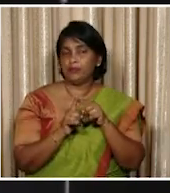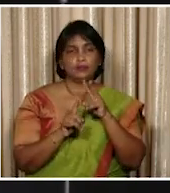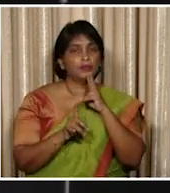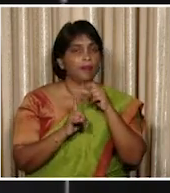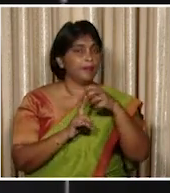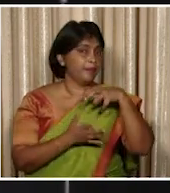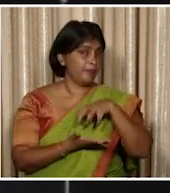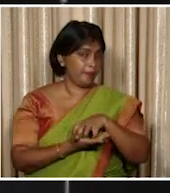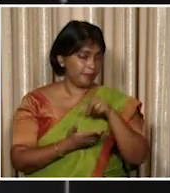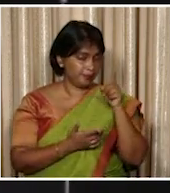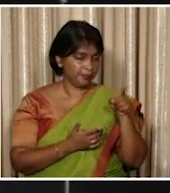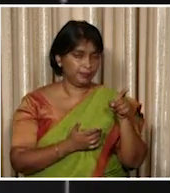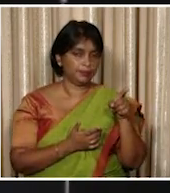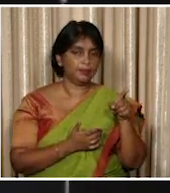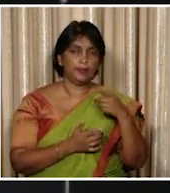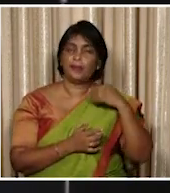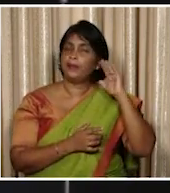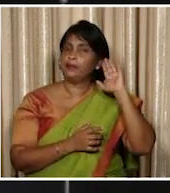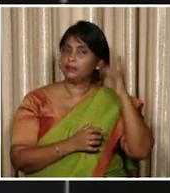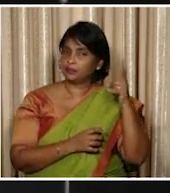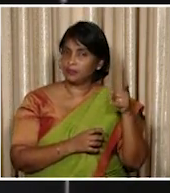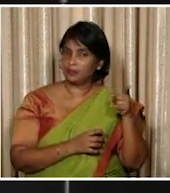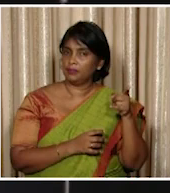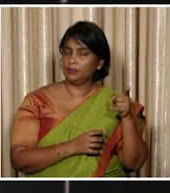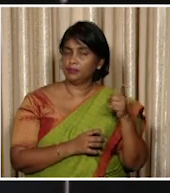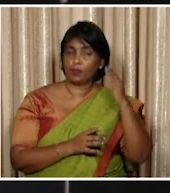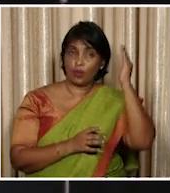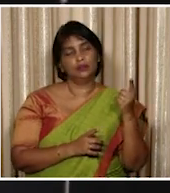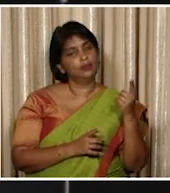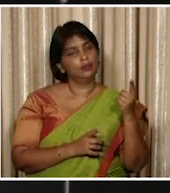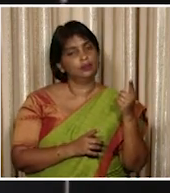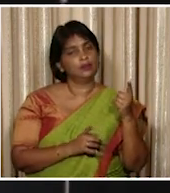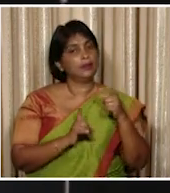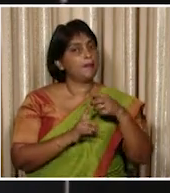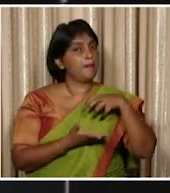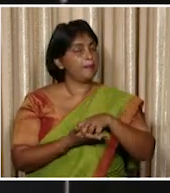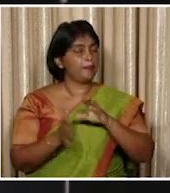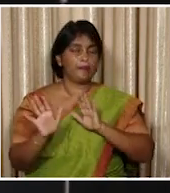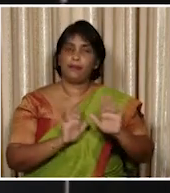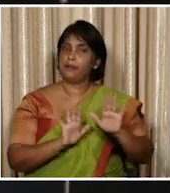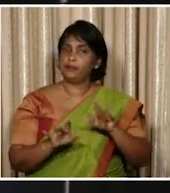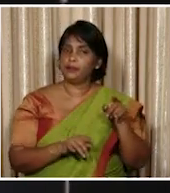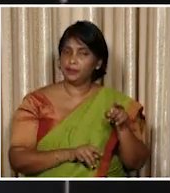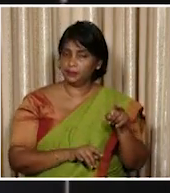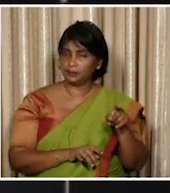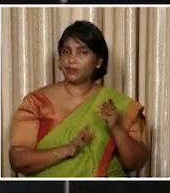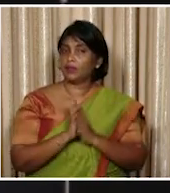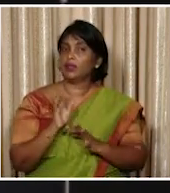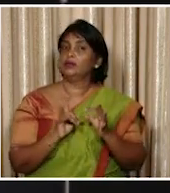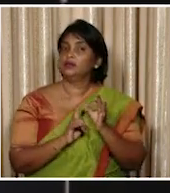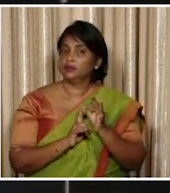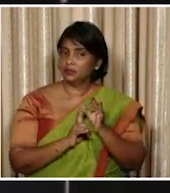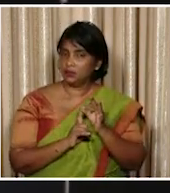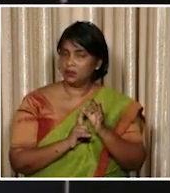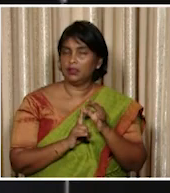சபரகமு பலாத்தே விசேஷம்ம முலிம்ம பலாத் பாலன மந்திரிவிரை